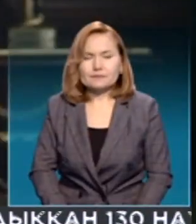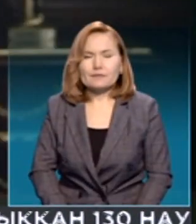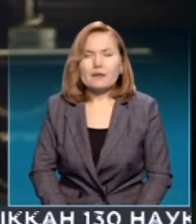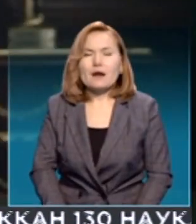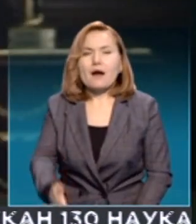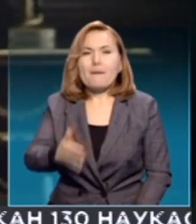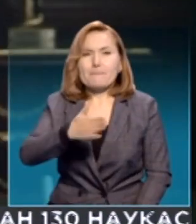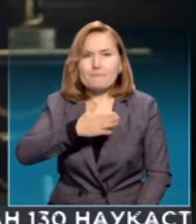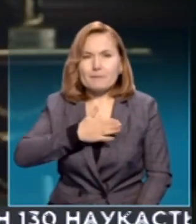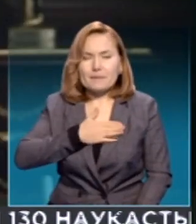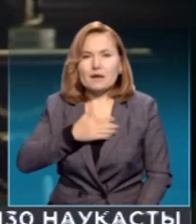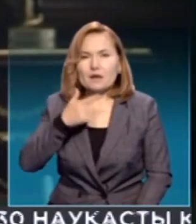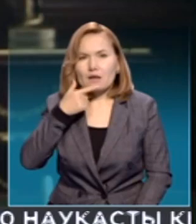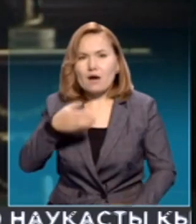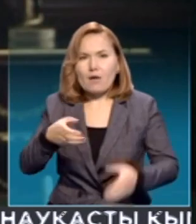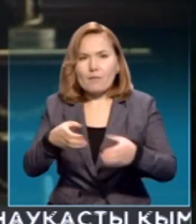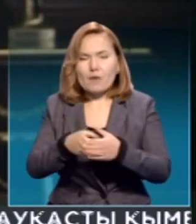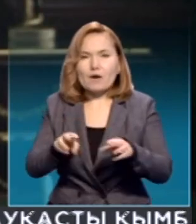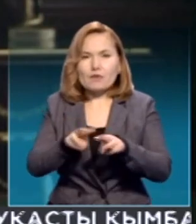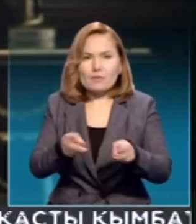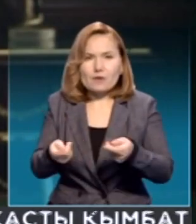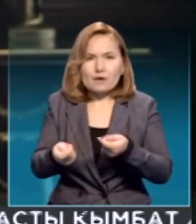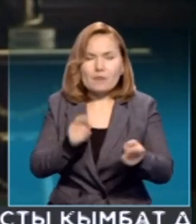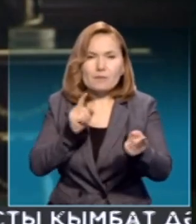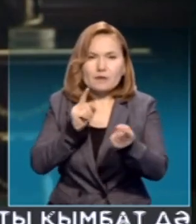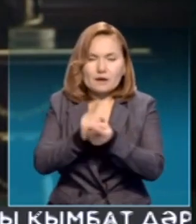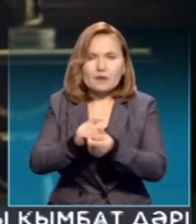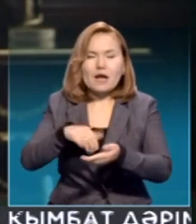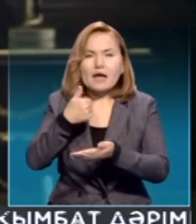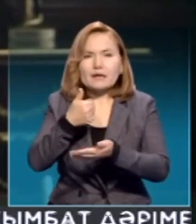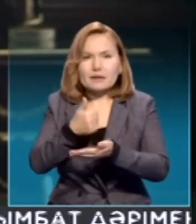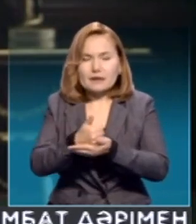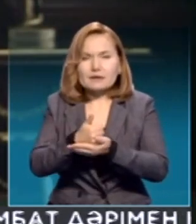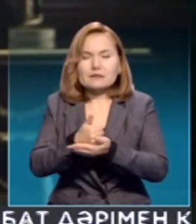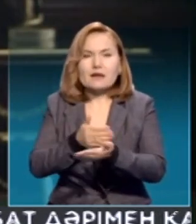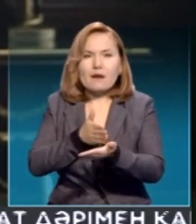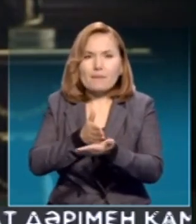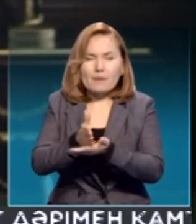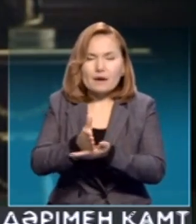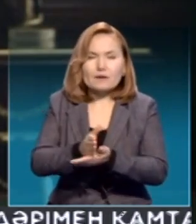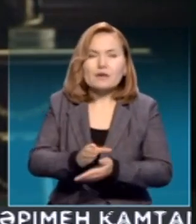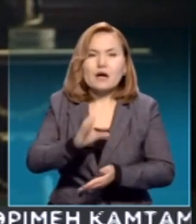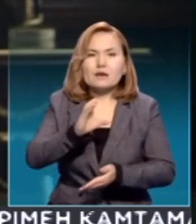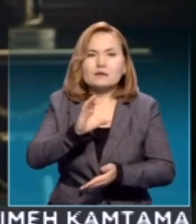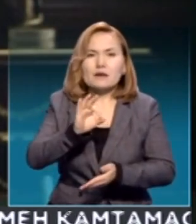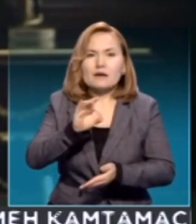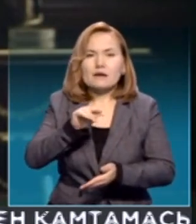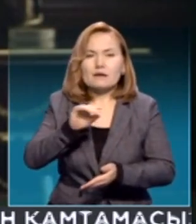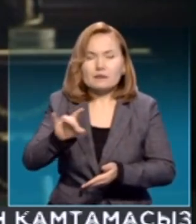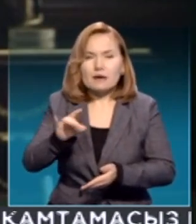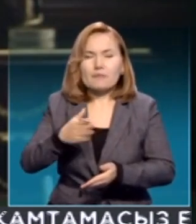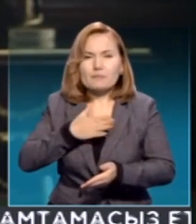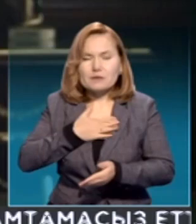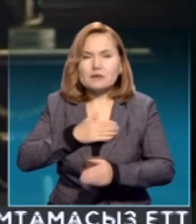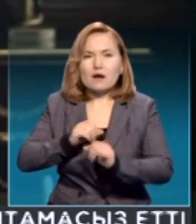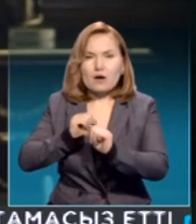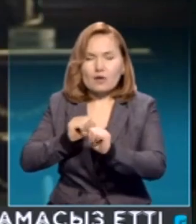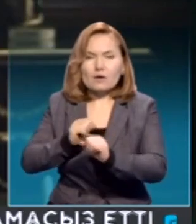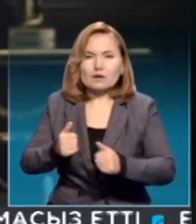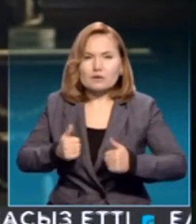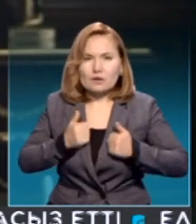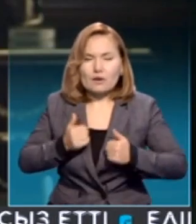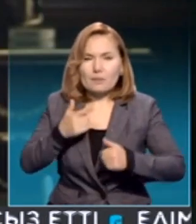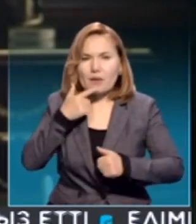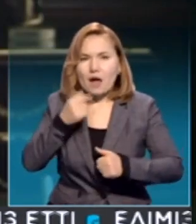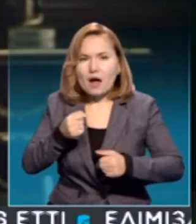Мен қолбасшылар штабымен кездесу өткіздім. Әрине, негізгі мәселе Солидар, Бахмут, жалпы Донецк бағыт үшін күрес. Біз қажетті шешімдерді